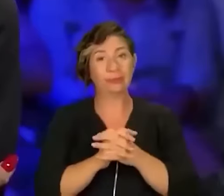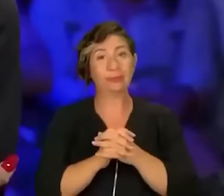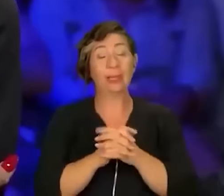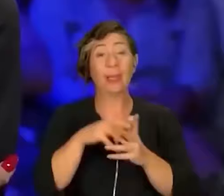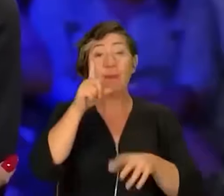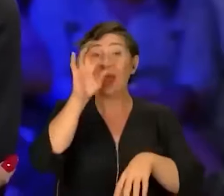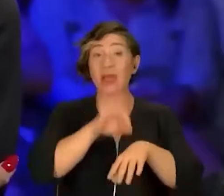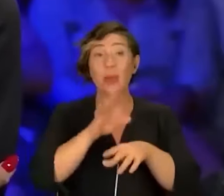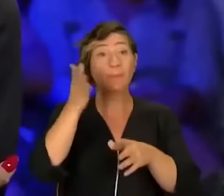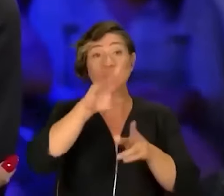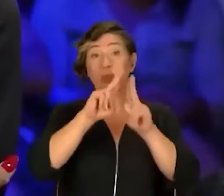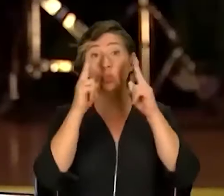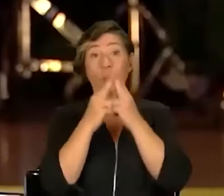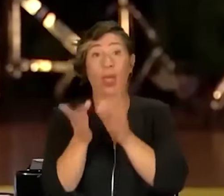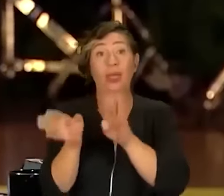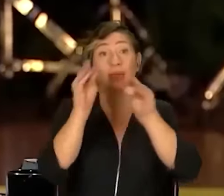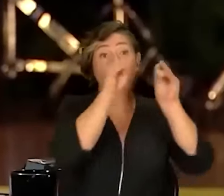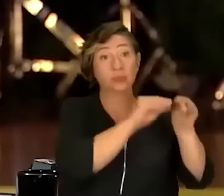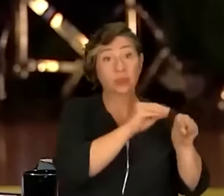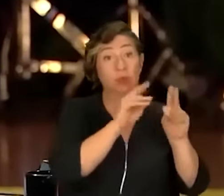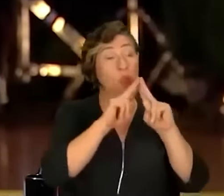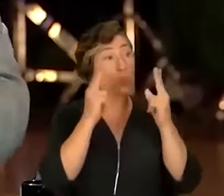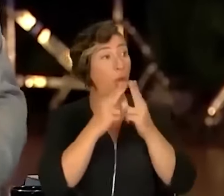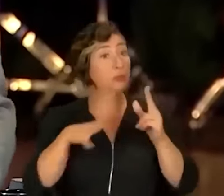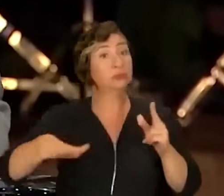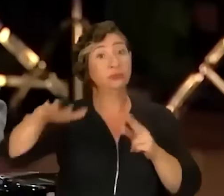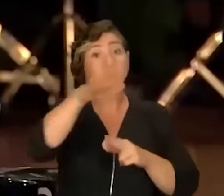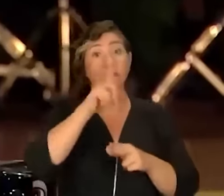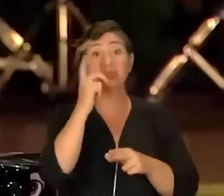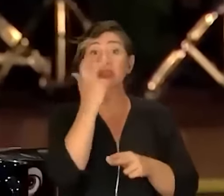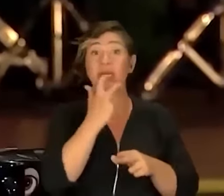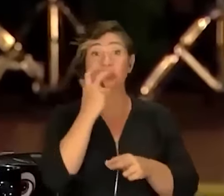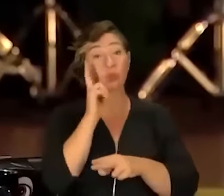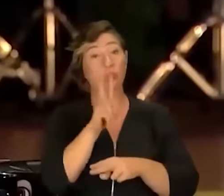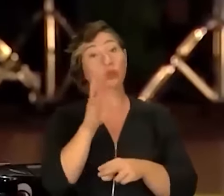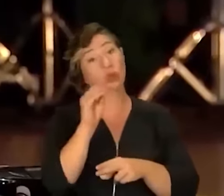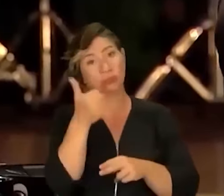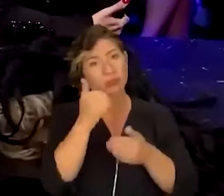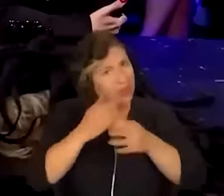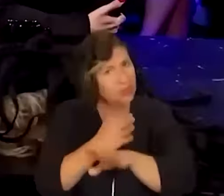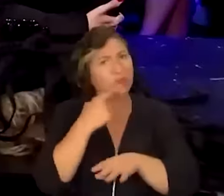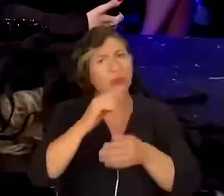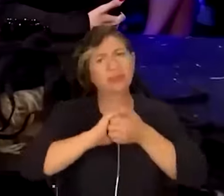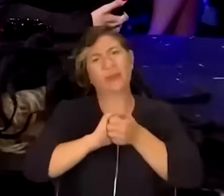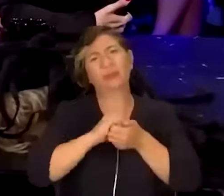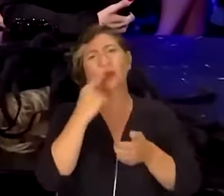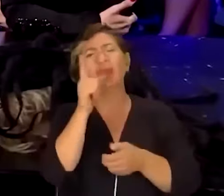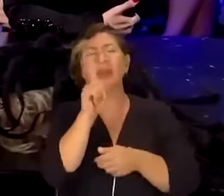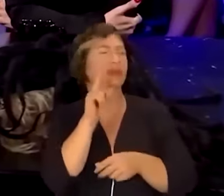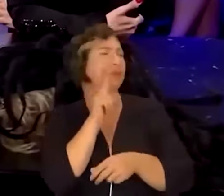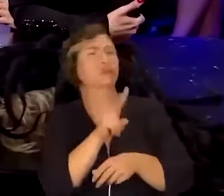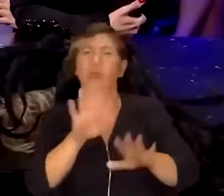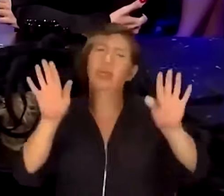ederim bir anda başka bir dünyaya ışınlanıyor ve dünya çapında bir sanatçı görüyoruz Samimi söylüyorum il İlk bakışlar Tamam